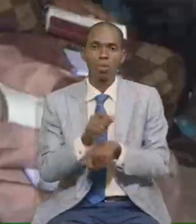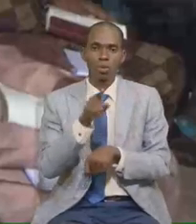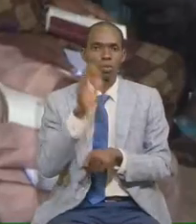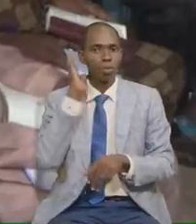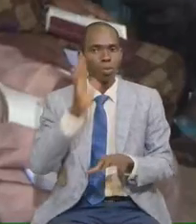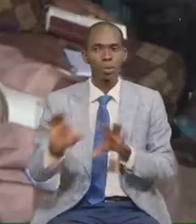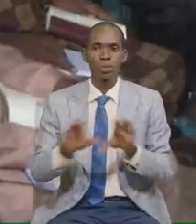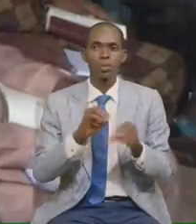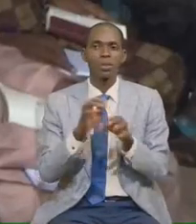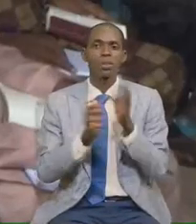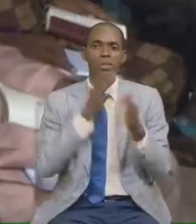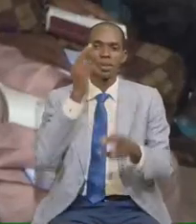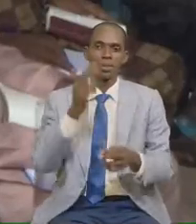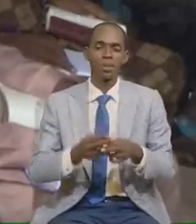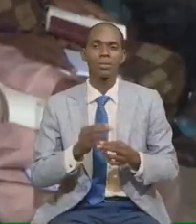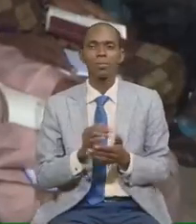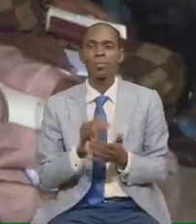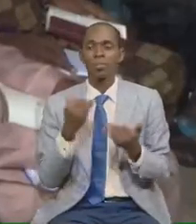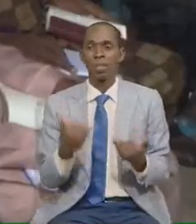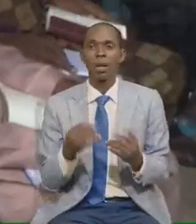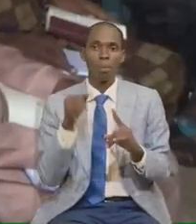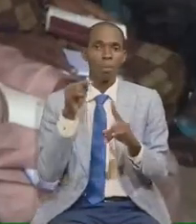de Jésus.